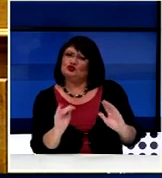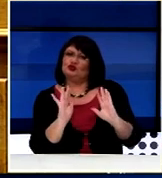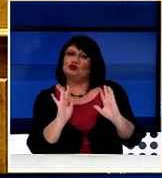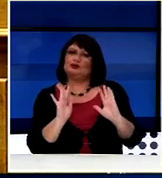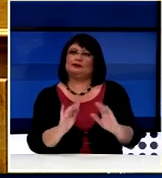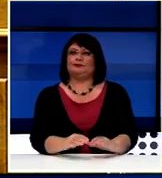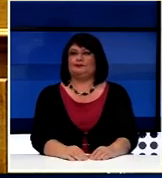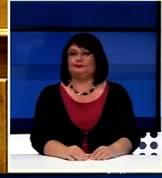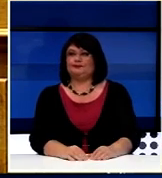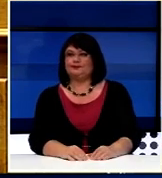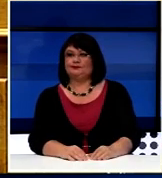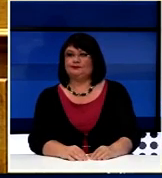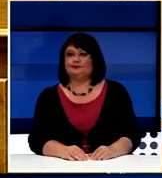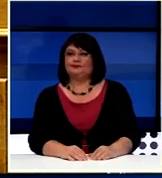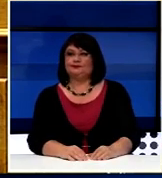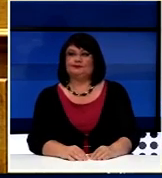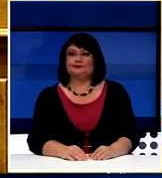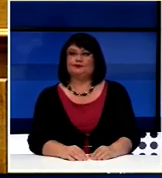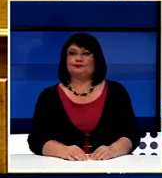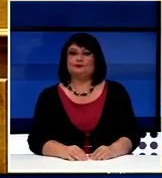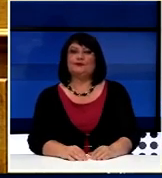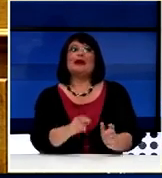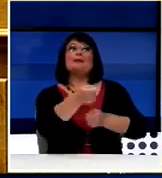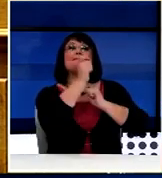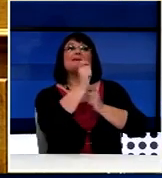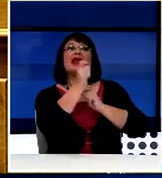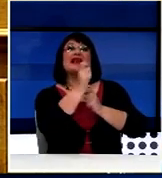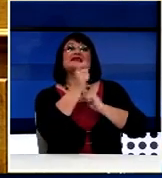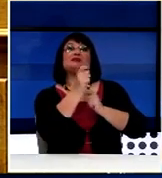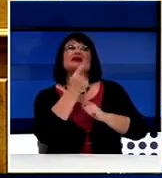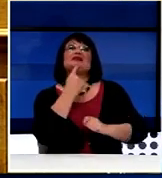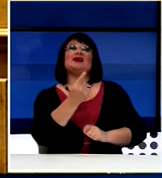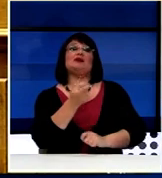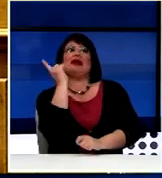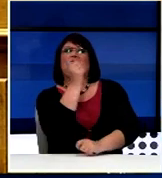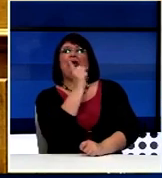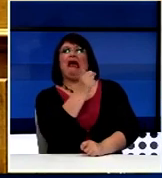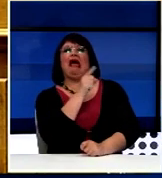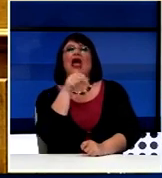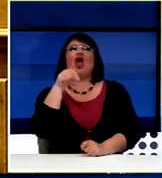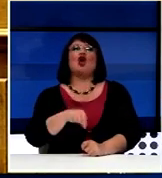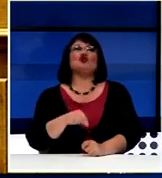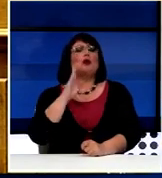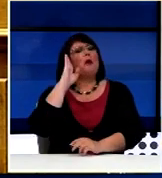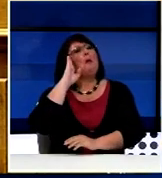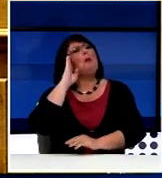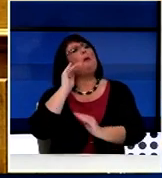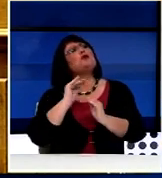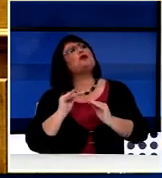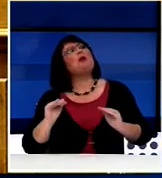Που έμαθε να φορά χλαμίδες στα ρηχά νερά των Πρεσπών, αλλά τώρα φοράει πιτζάμες στα βαθιά νερά του Αιγαίου.